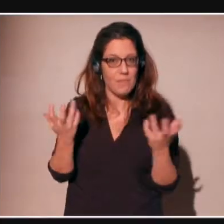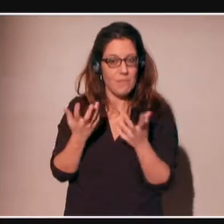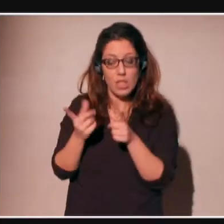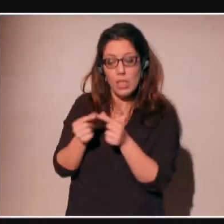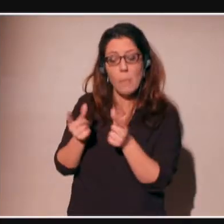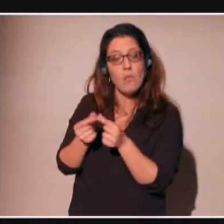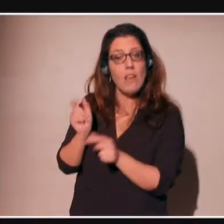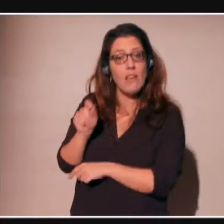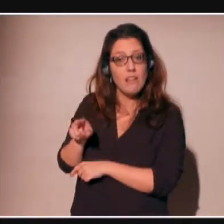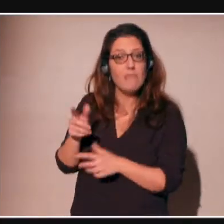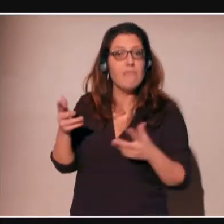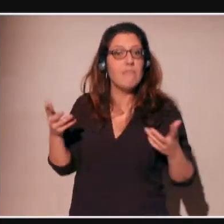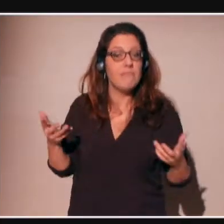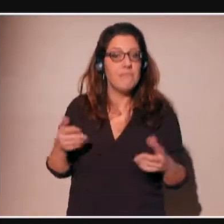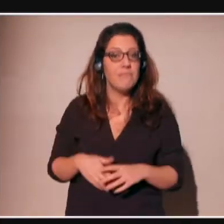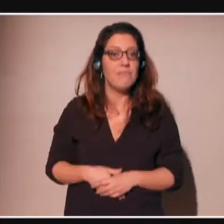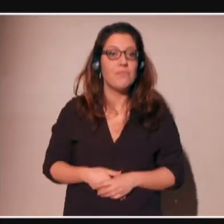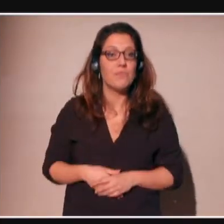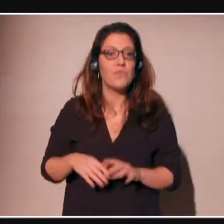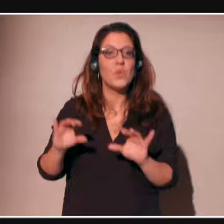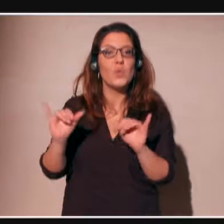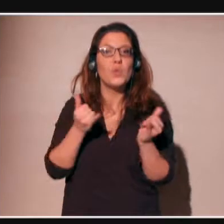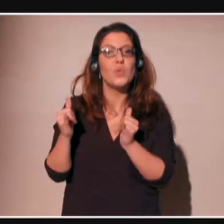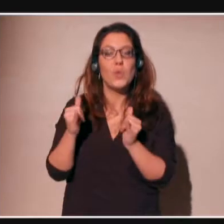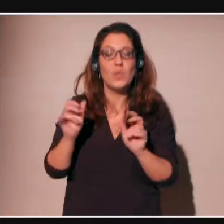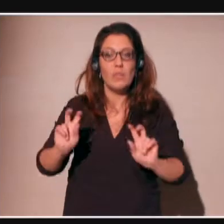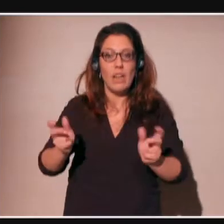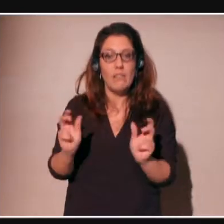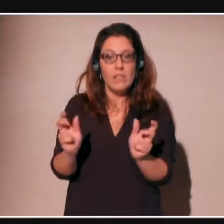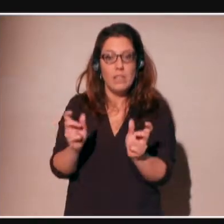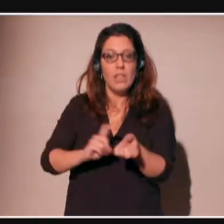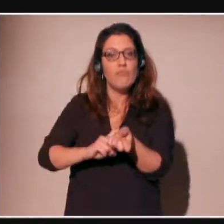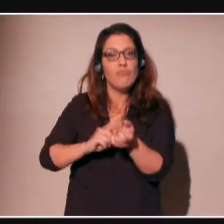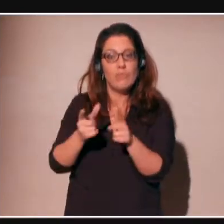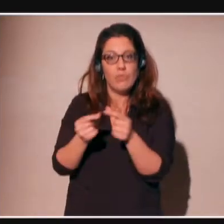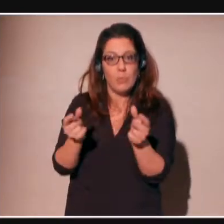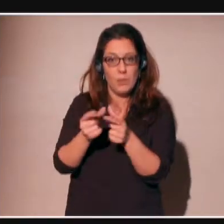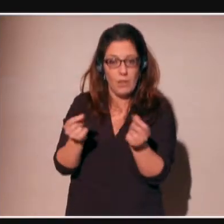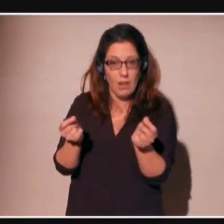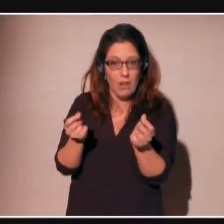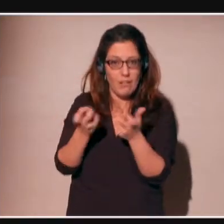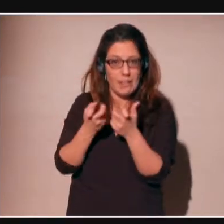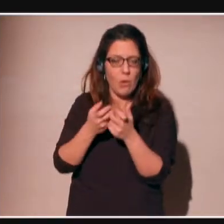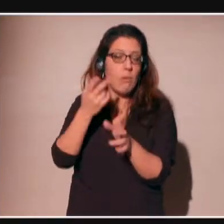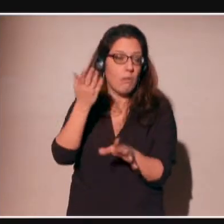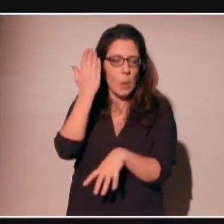japonais. C'est un jeu télévisé japonais très